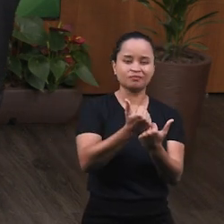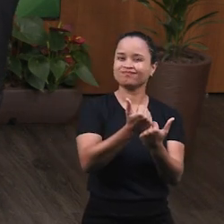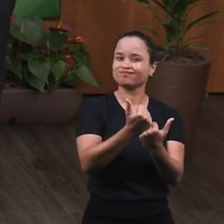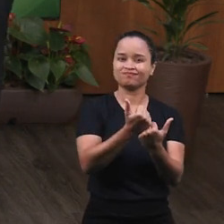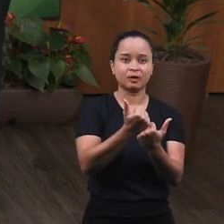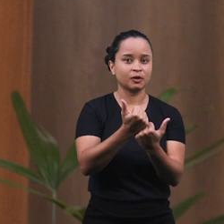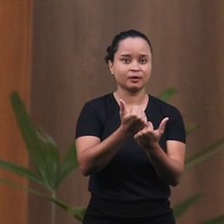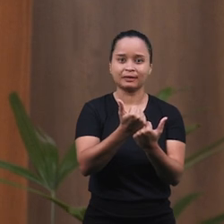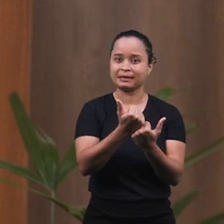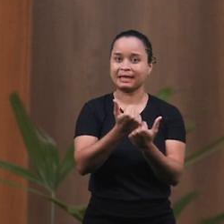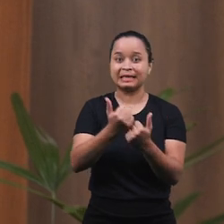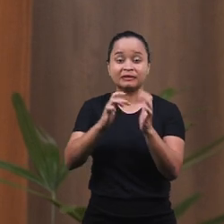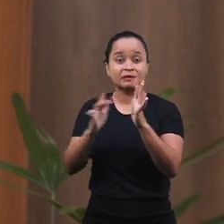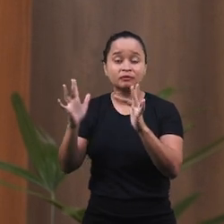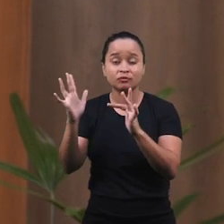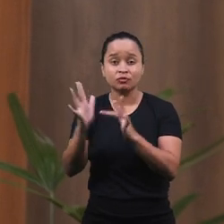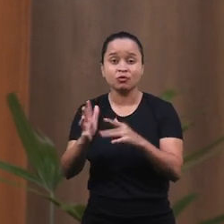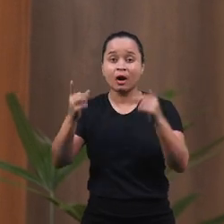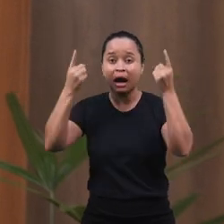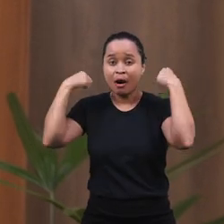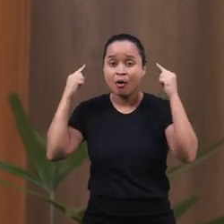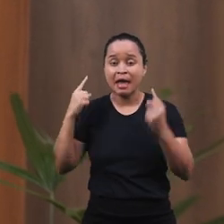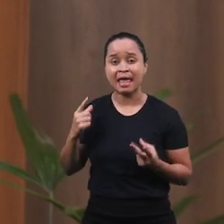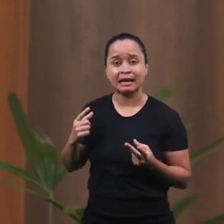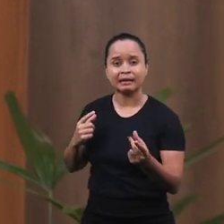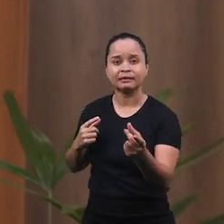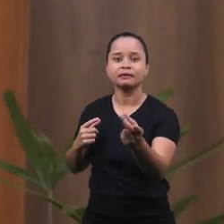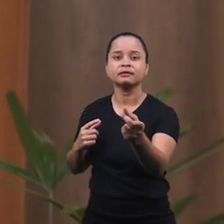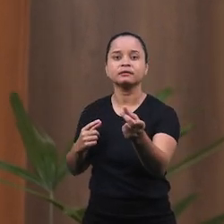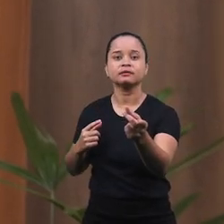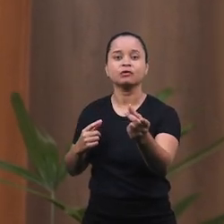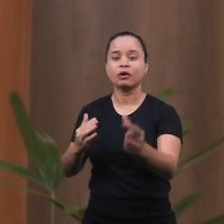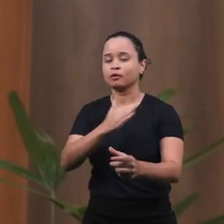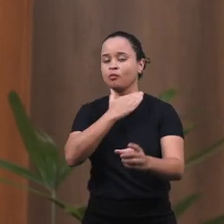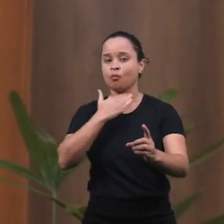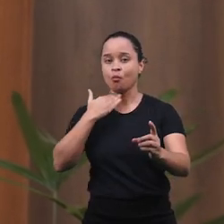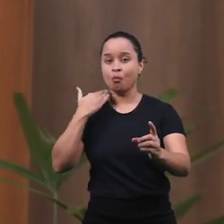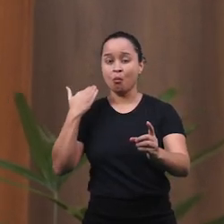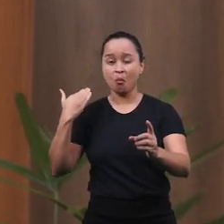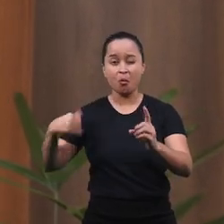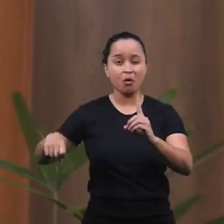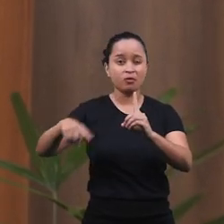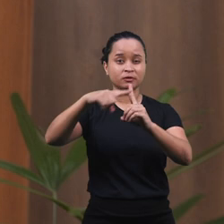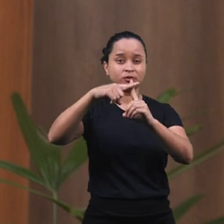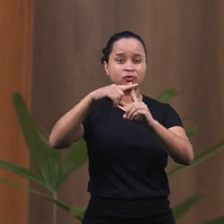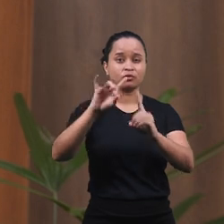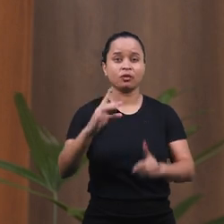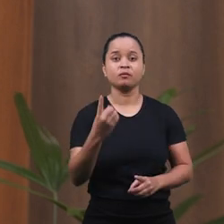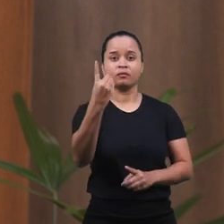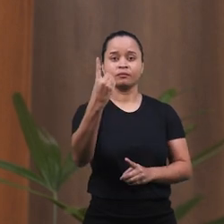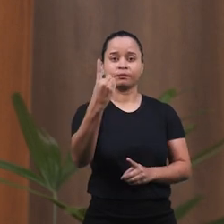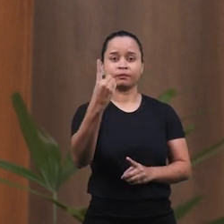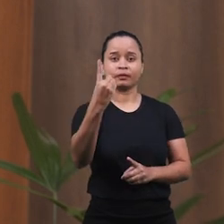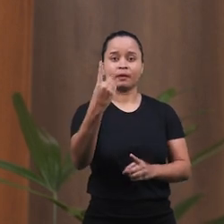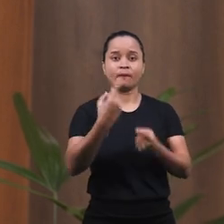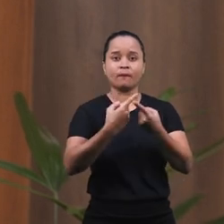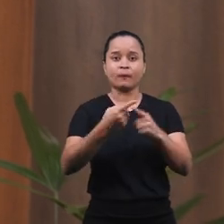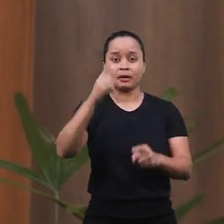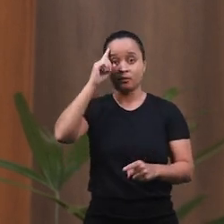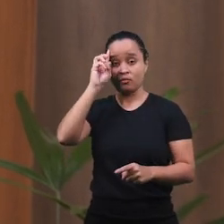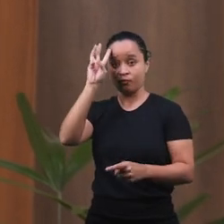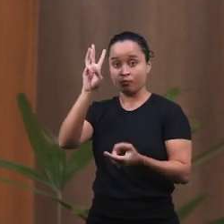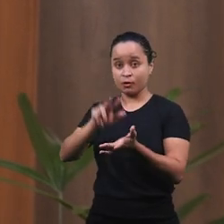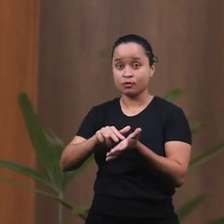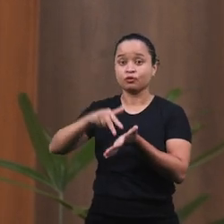irremplaçable. Jésus est l'agneau éternel qui est mort une seule fois, mais ressuscité et